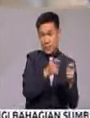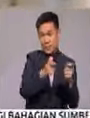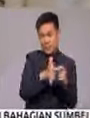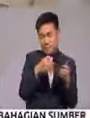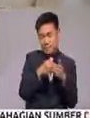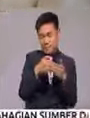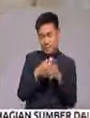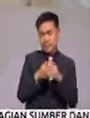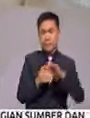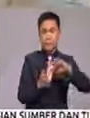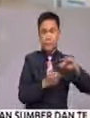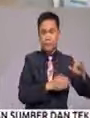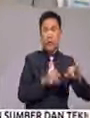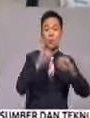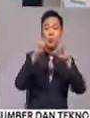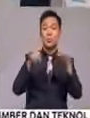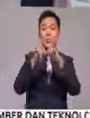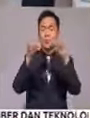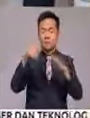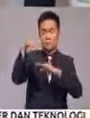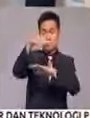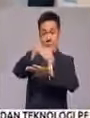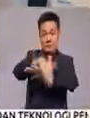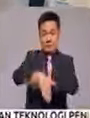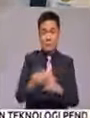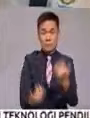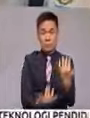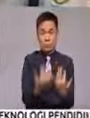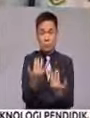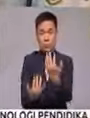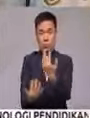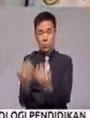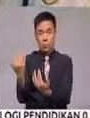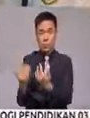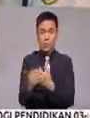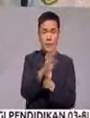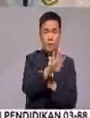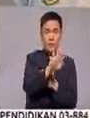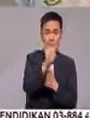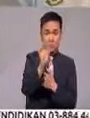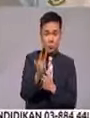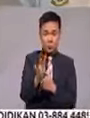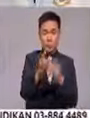Kebakaran pada petang Jumaat menyebabkan 47 penduduk daripada